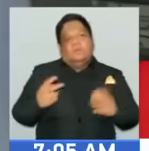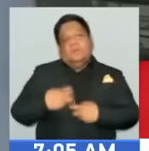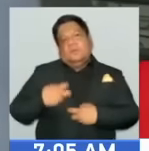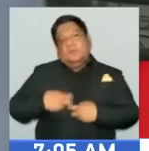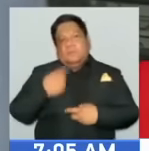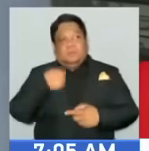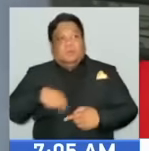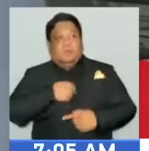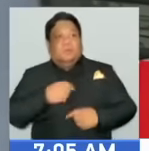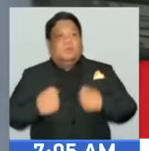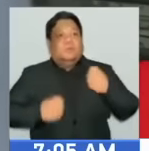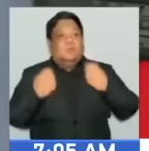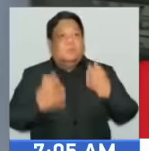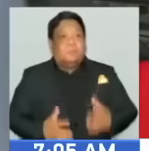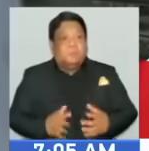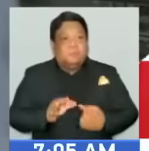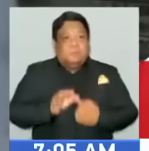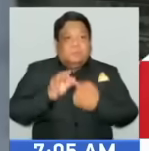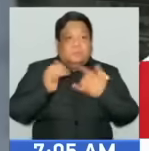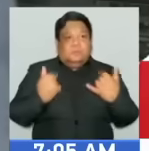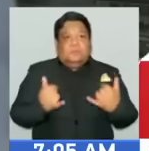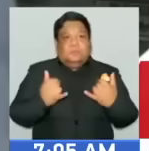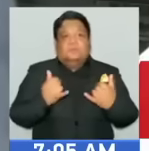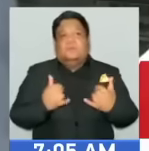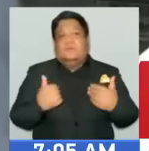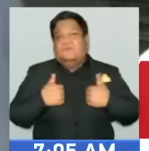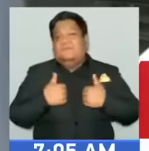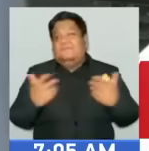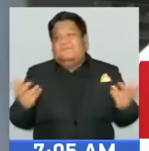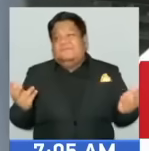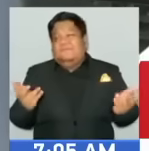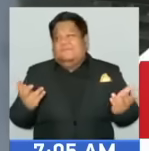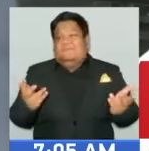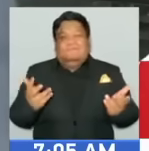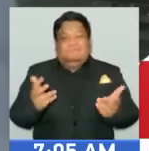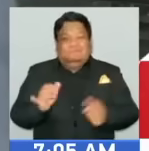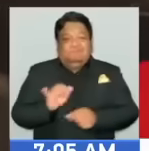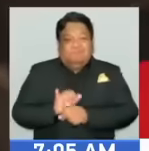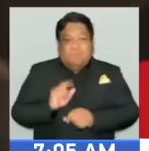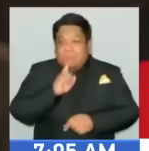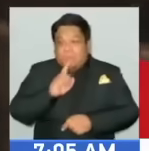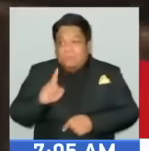Mga boundaryan lang kami. Tapos yung pamasahin, hindi pa rin nagbabago.